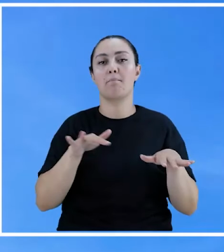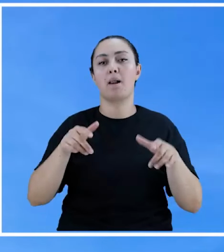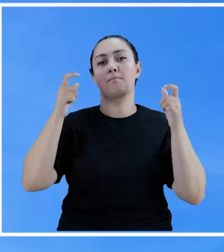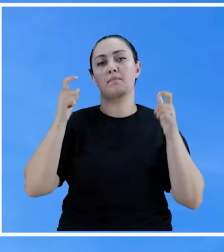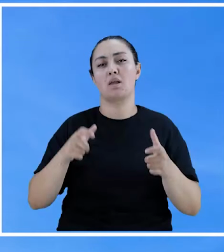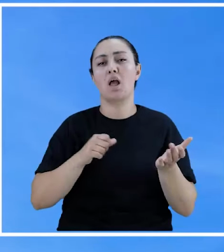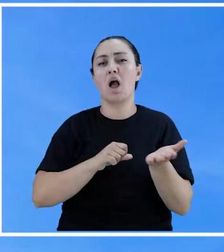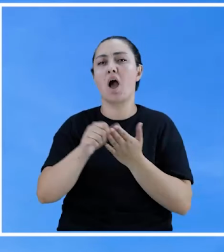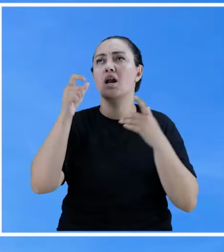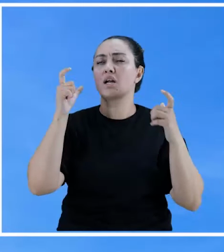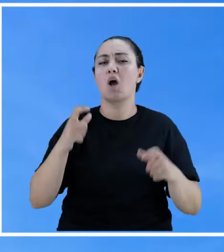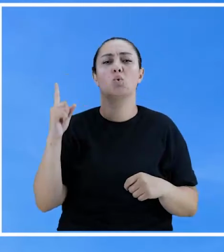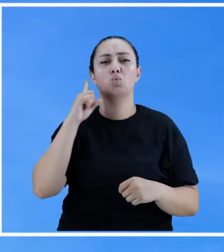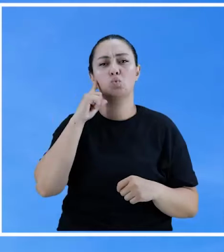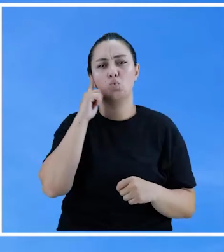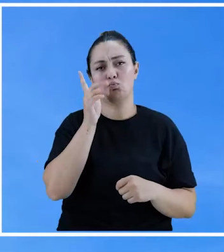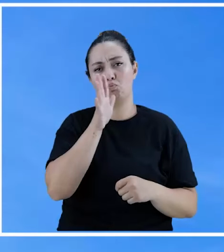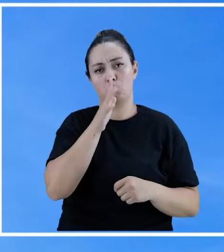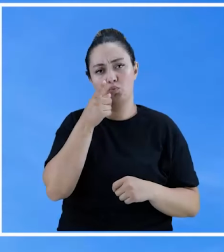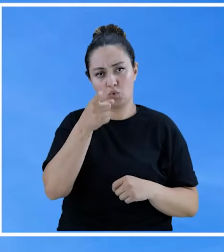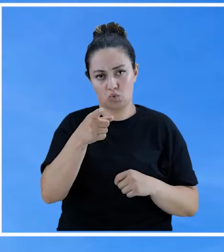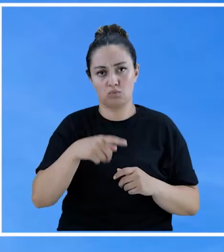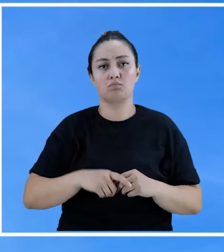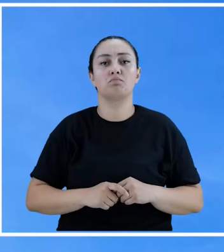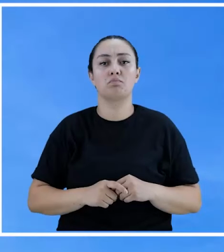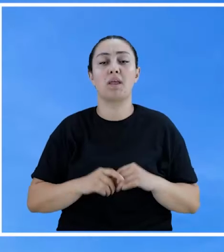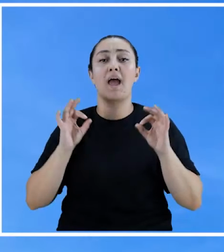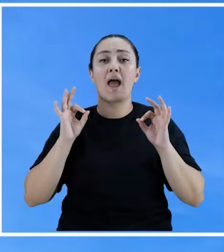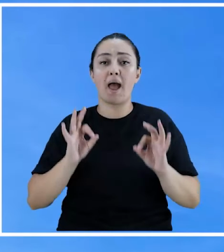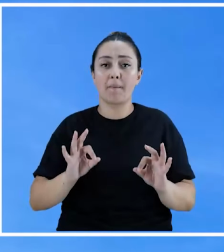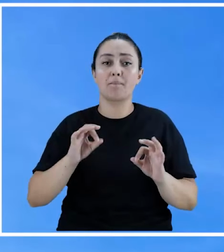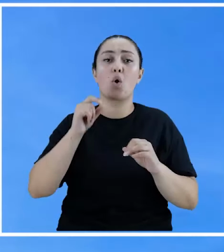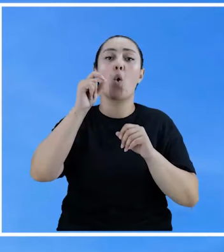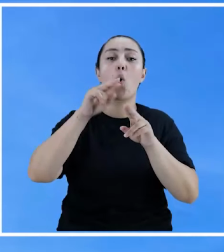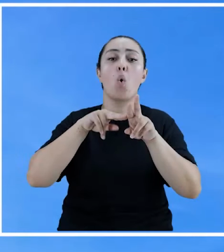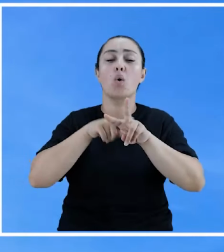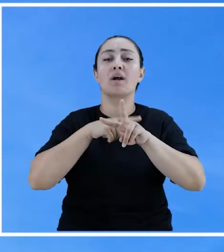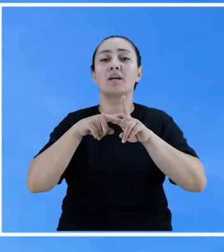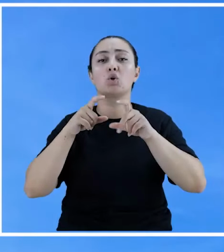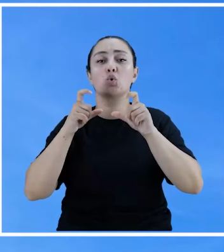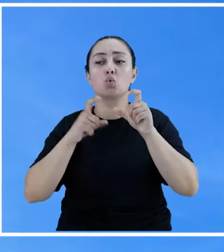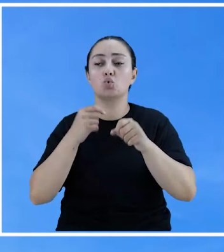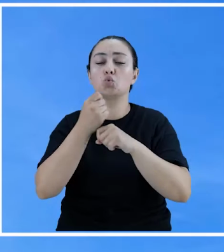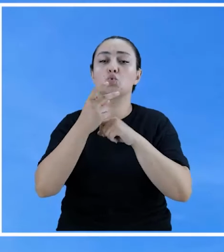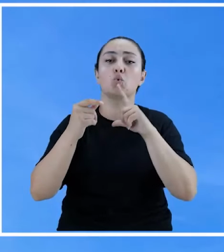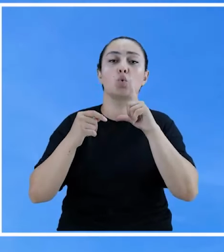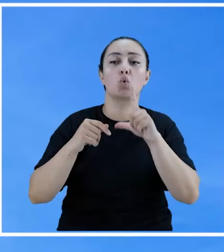deprem ülkesi. Bunu her yerde duyuyorsunuzdur. Bunu hem okuyoruz, görüyoruz ve